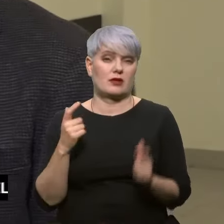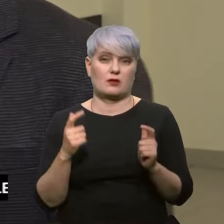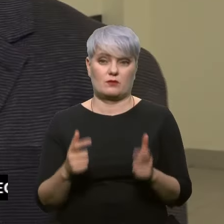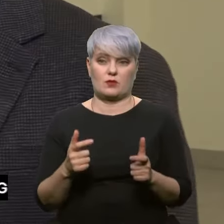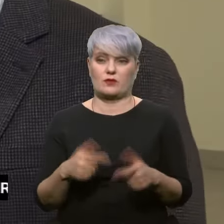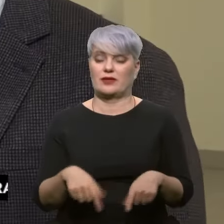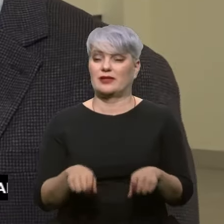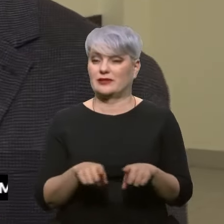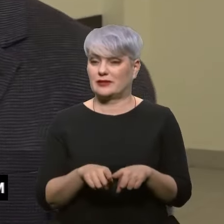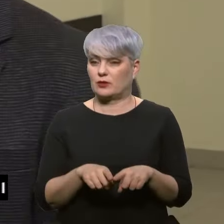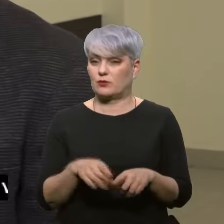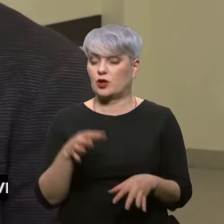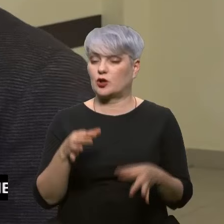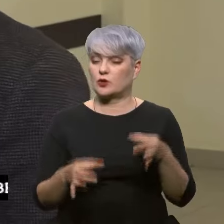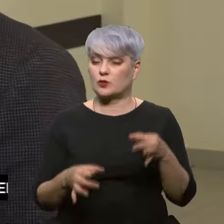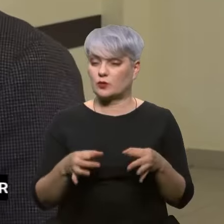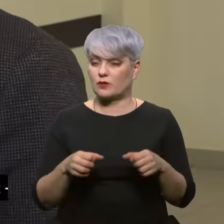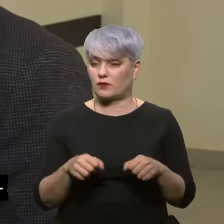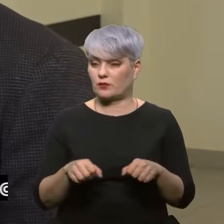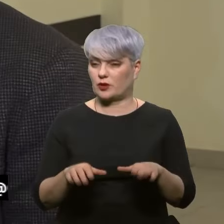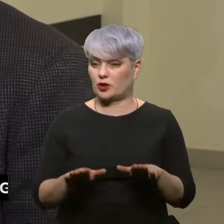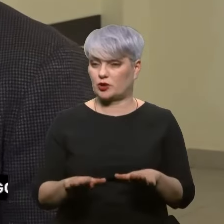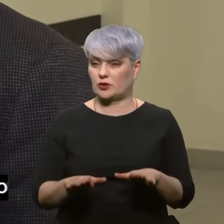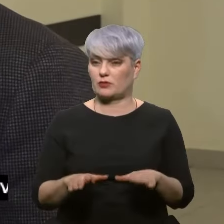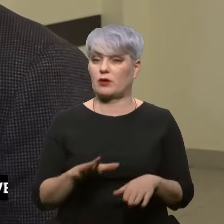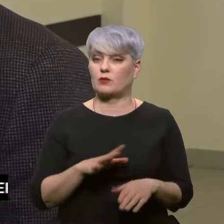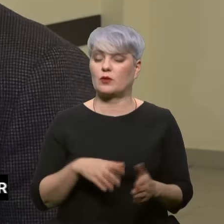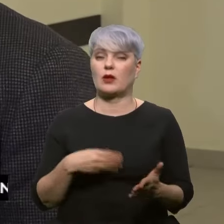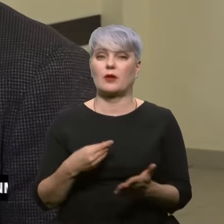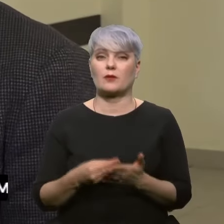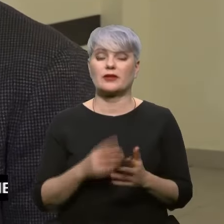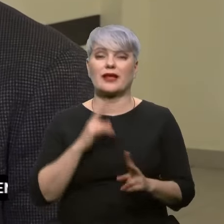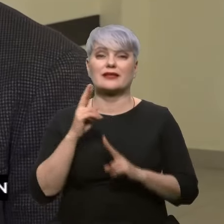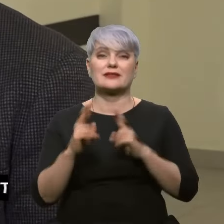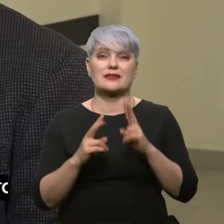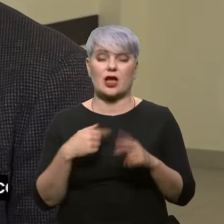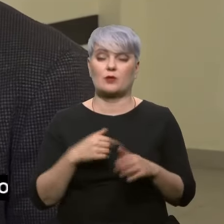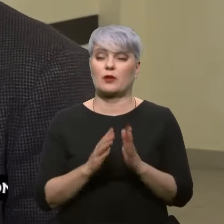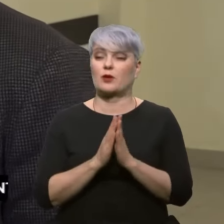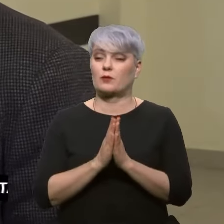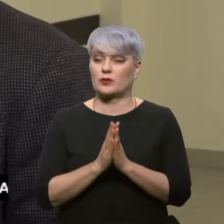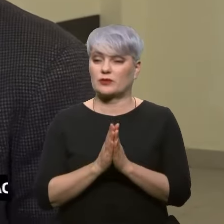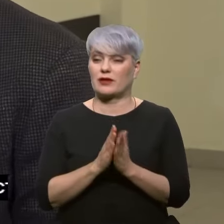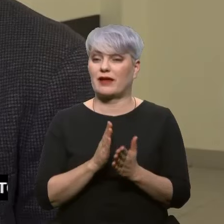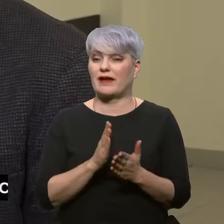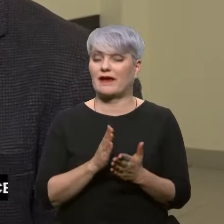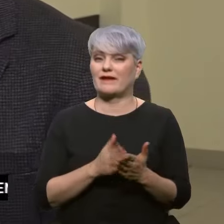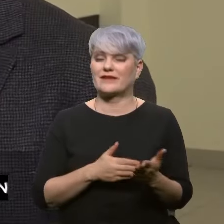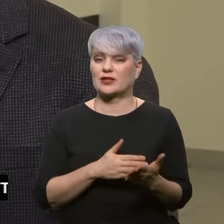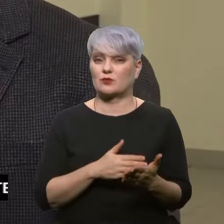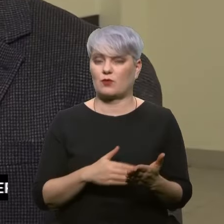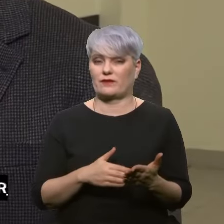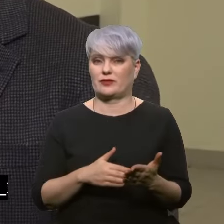з цим судовим рішенням, тому була подана апеляційна скарга. Ми просили повністю відмовити в